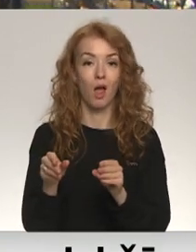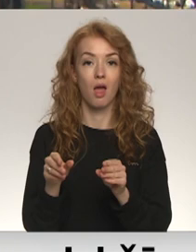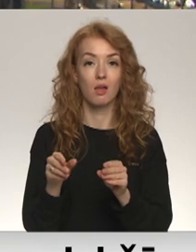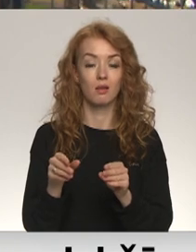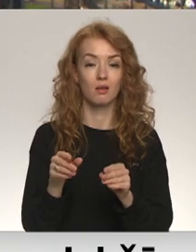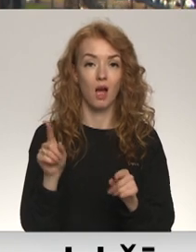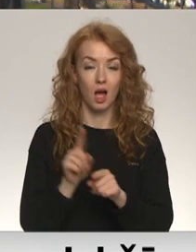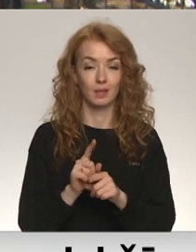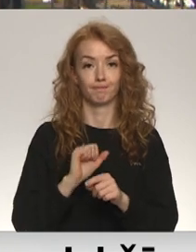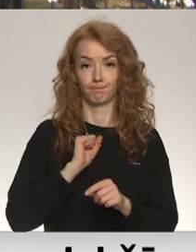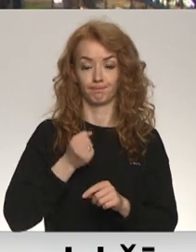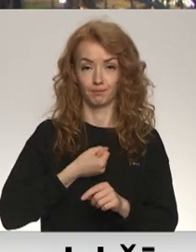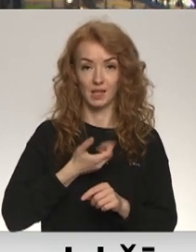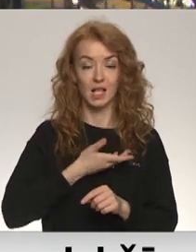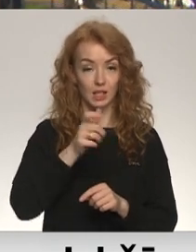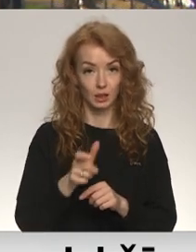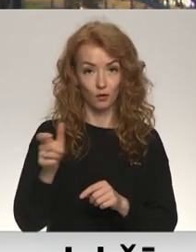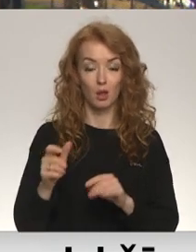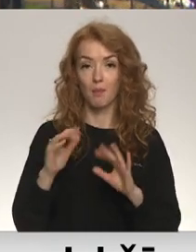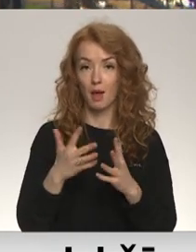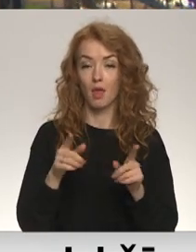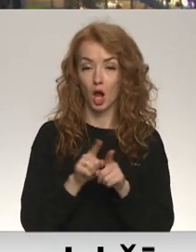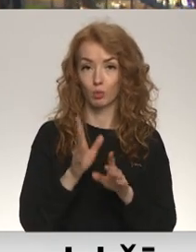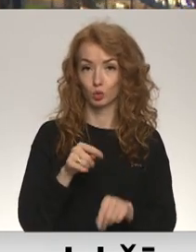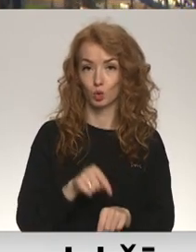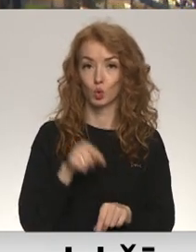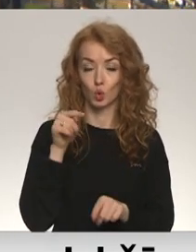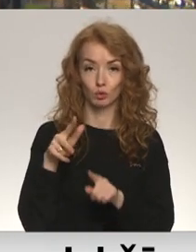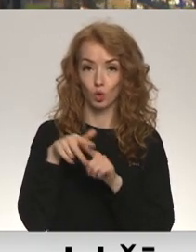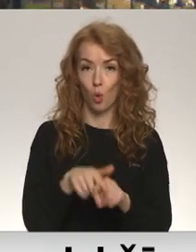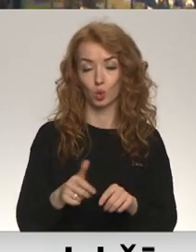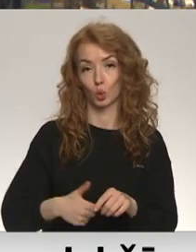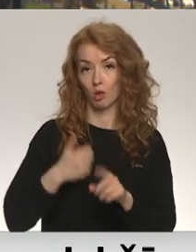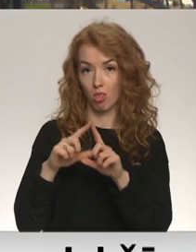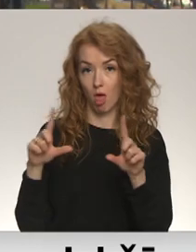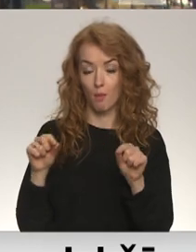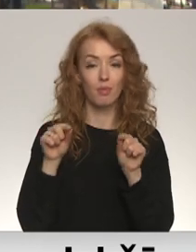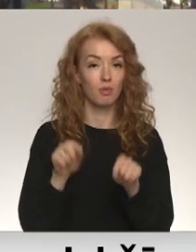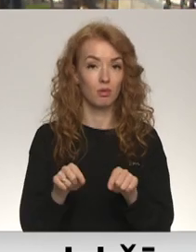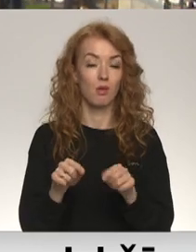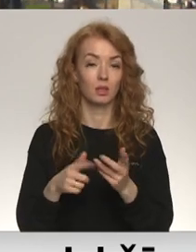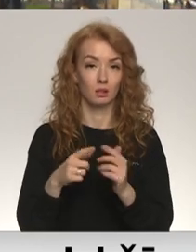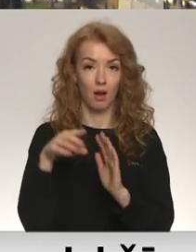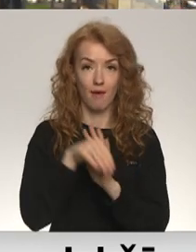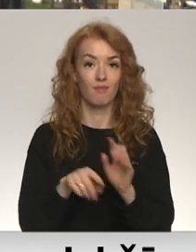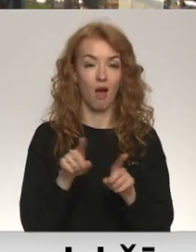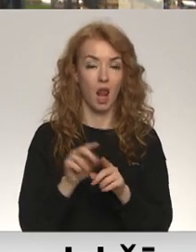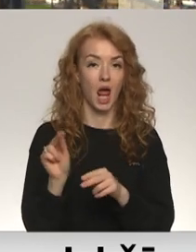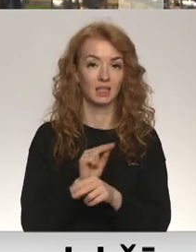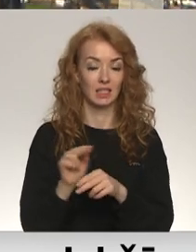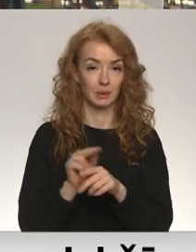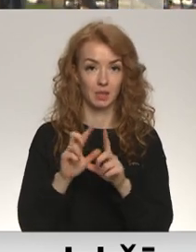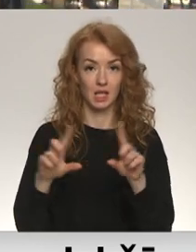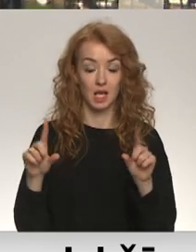liks savilkt ciešāk jost iedzīvotājiem, bet arī būs jūtams sloks uzņēmumiem, toskait ārstniecības iestādēm.